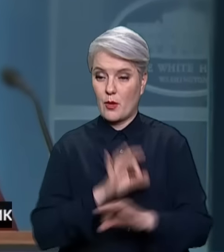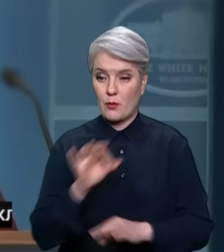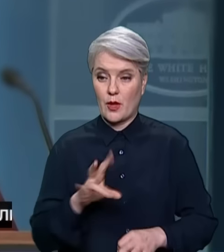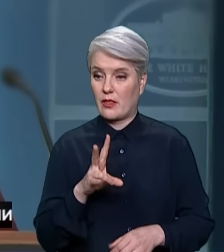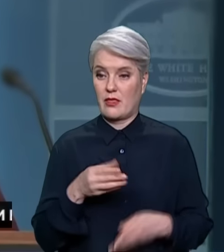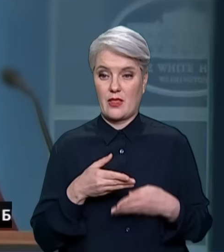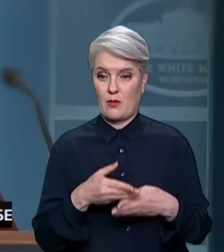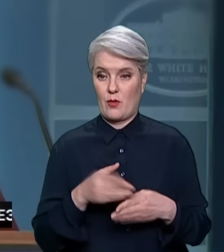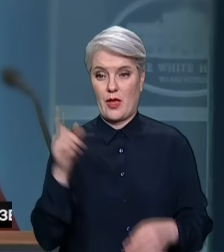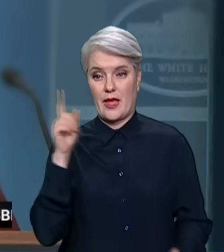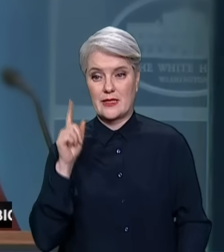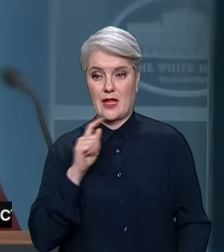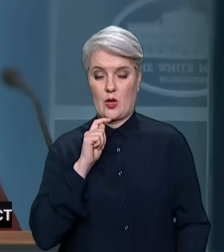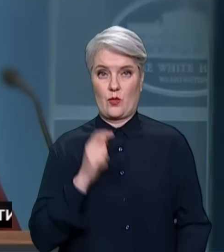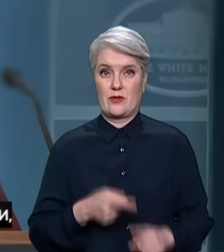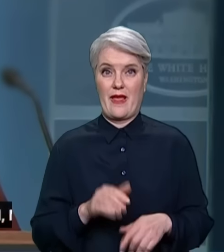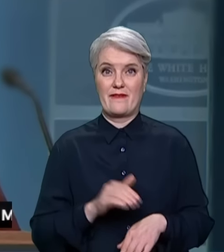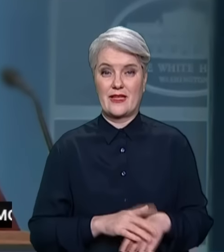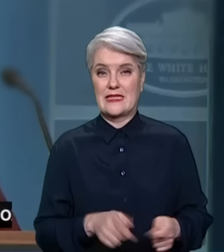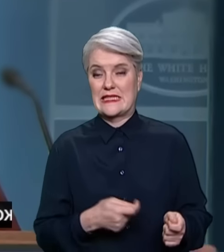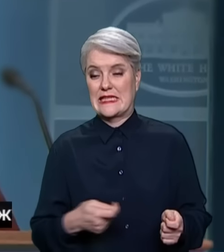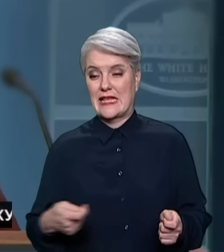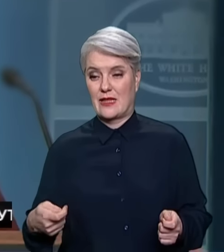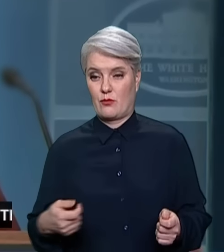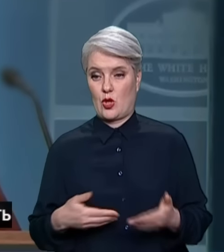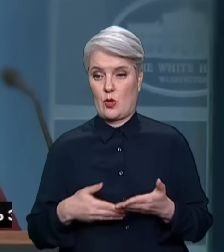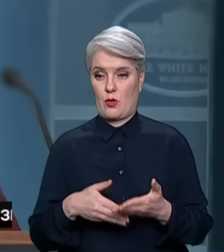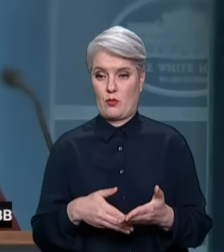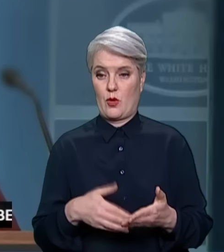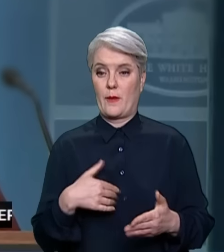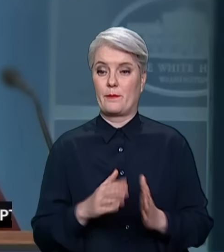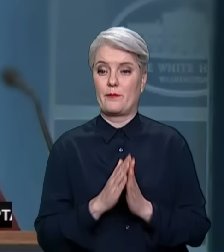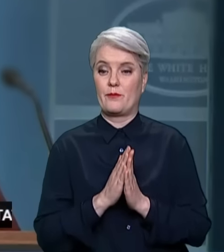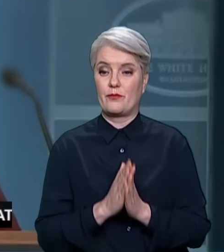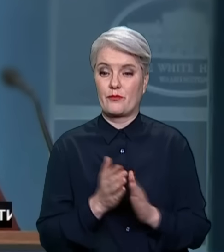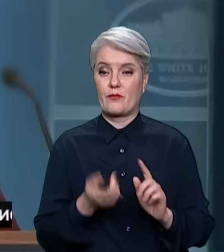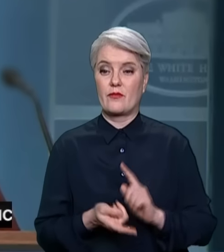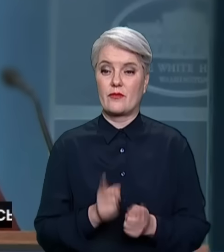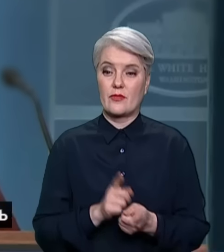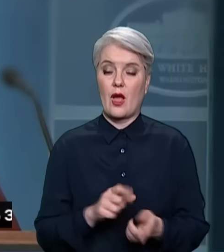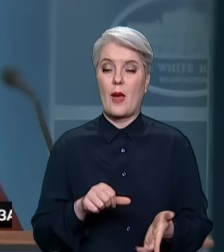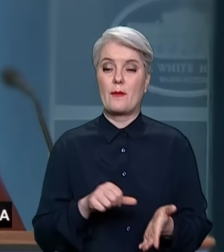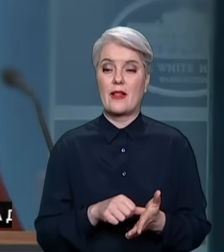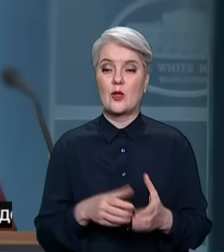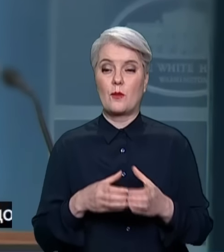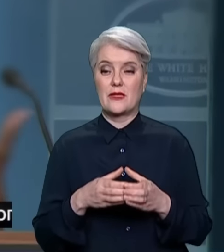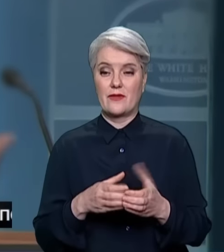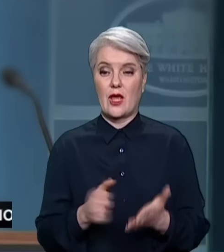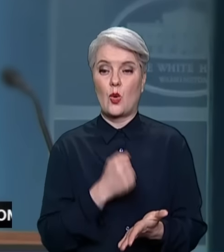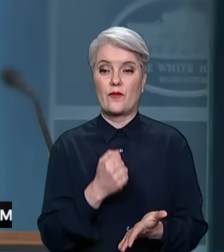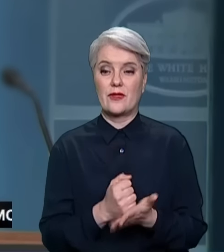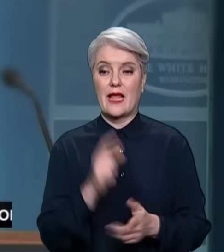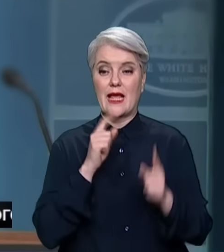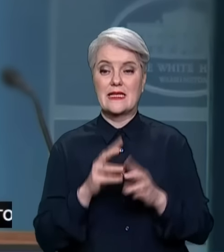допоміг би Ізраїлю та Україні. Це фактично затримало б необхідну допомогу. Ми закликаємо натомість Палату представників ухвалити